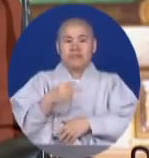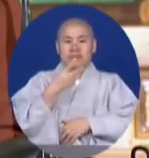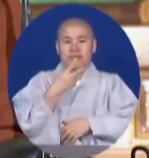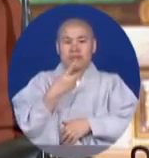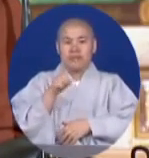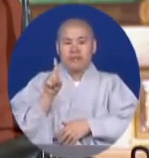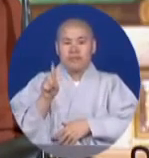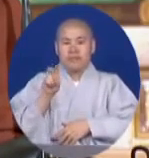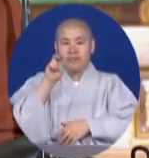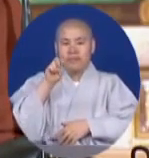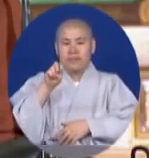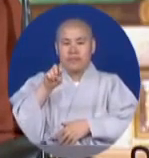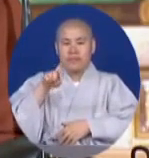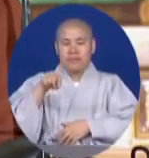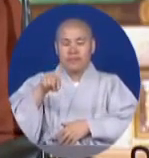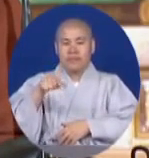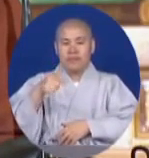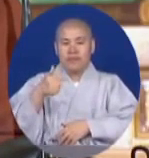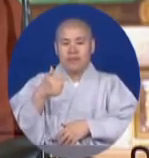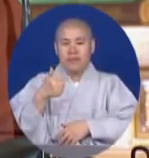다문